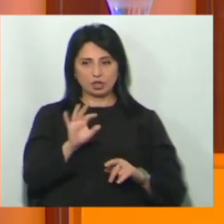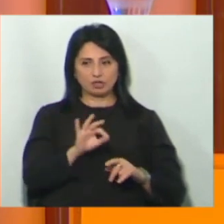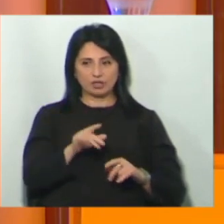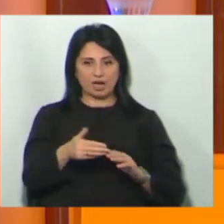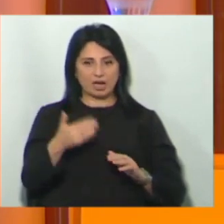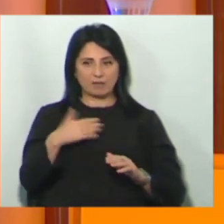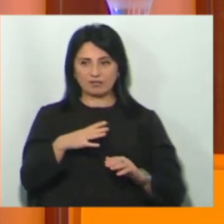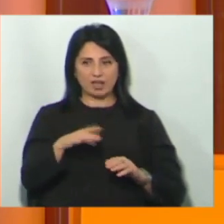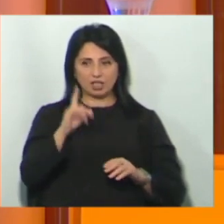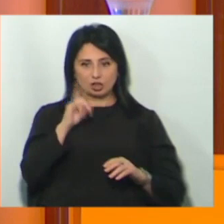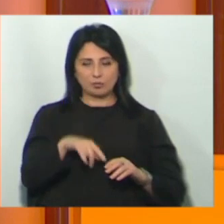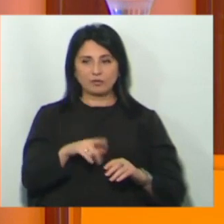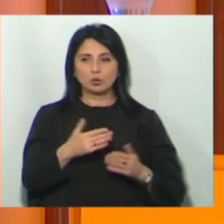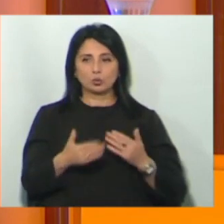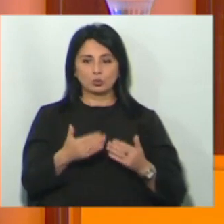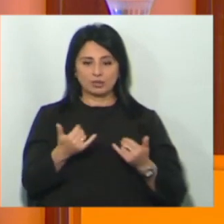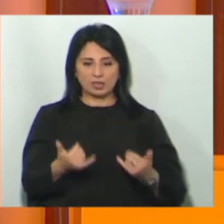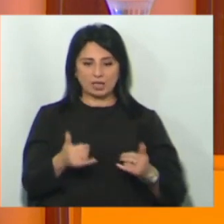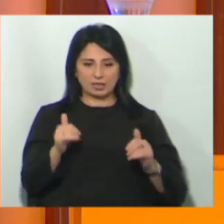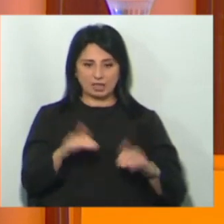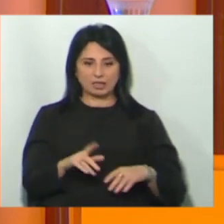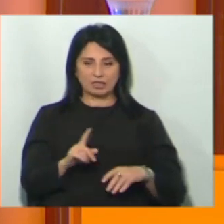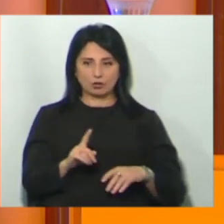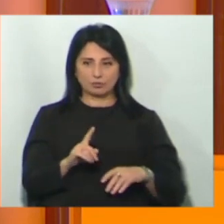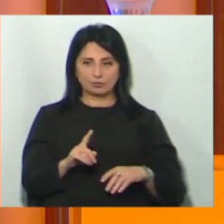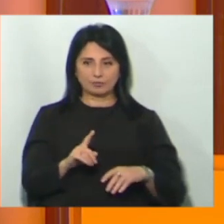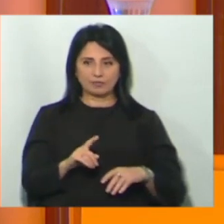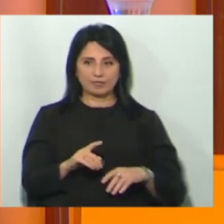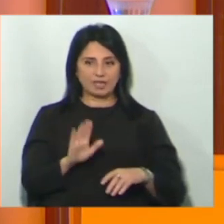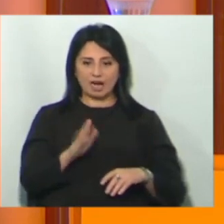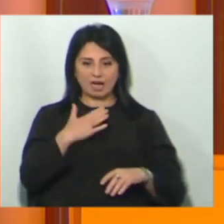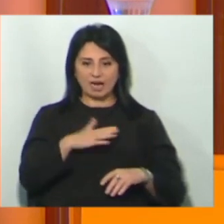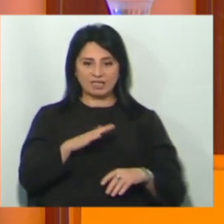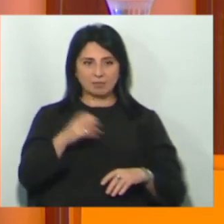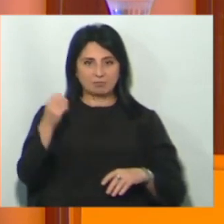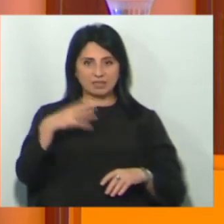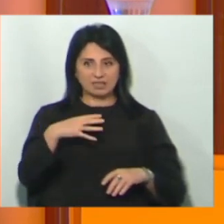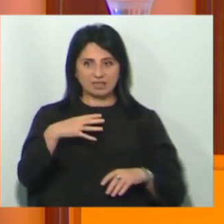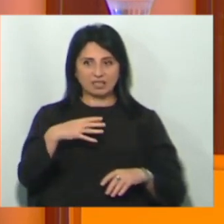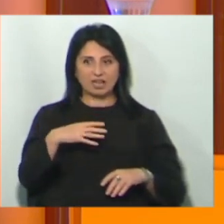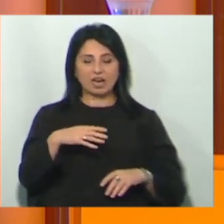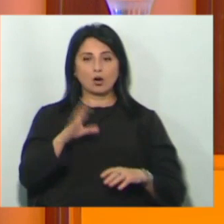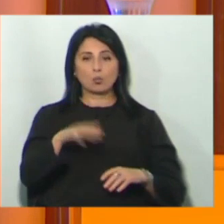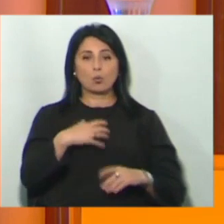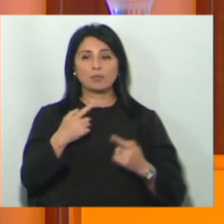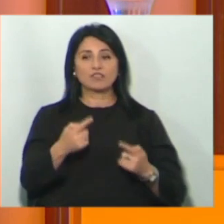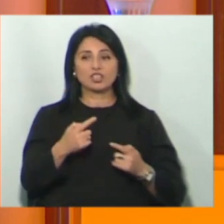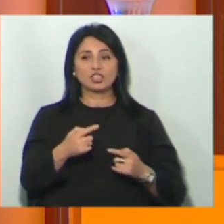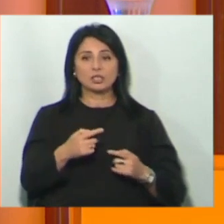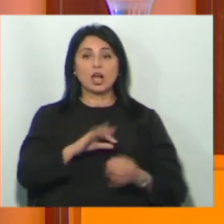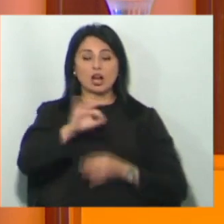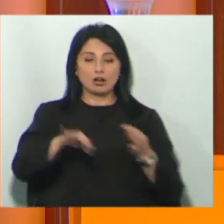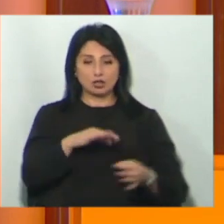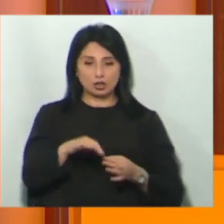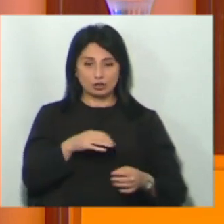შესახებ აქამდე არ იყო ცნობილი, თუმცა ახლა დადგინდა, რომ არასაკმარისმა მზის ხივებმა და კიდევ უფრო მნიშვნელოვანია